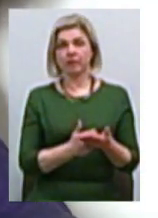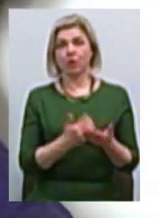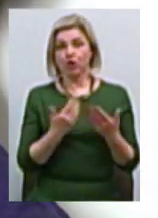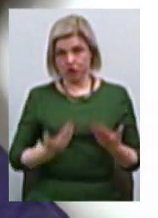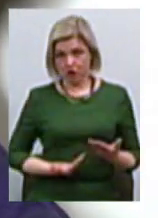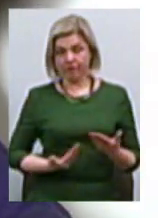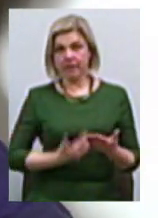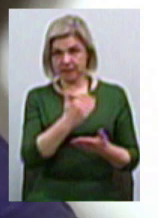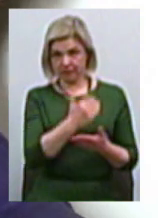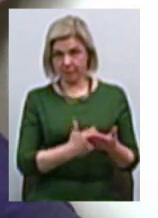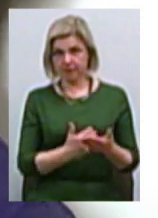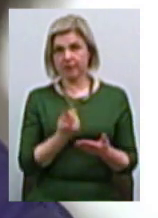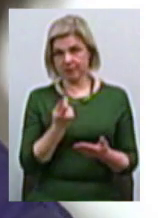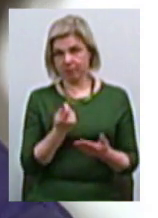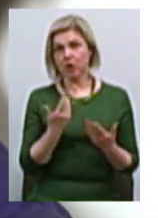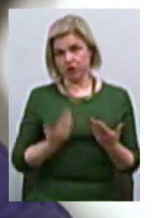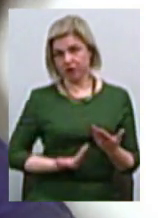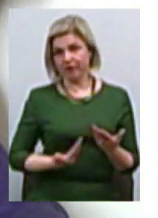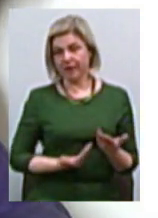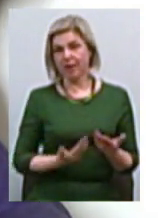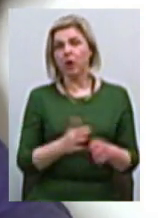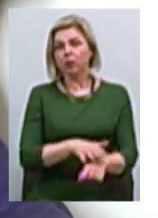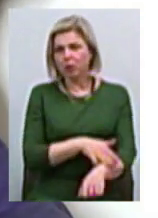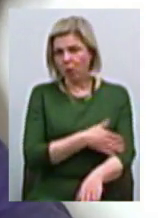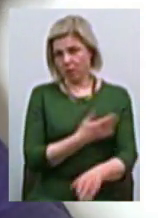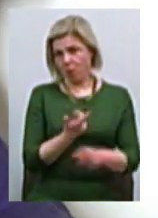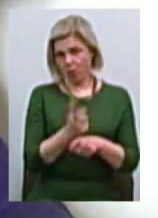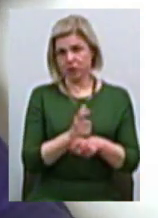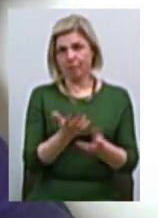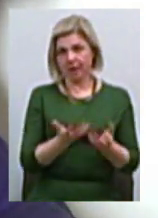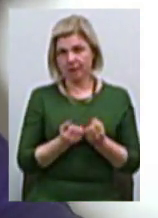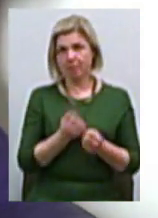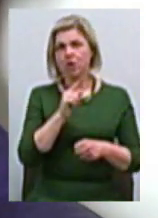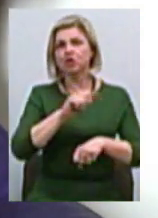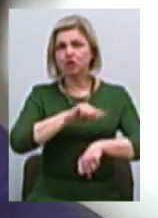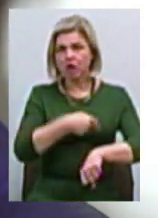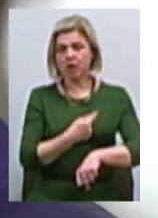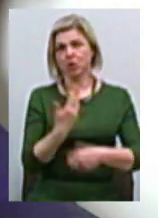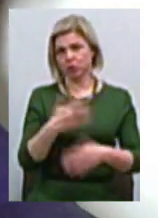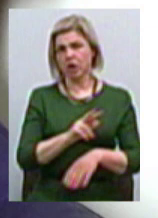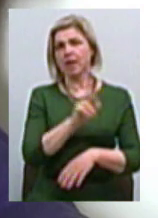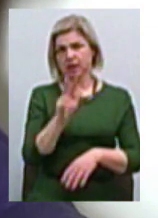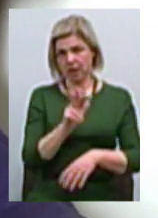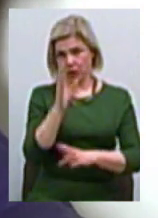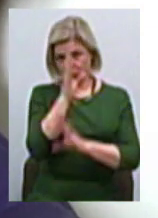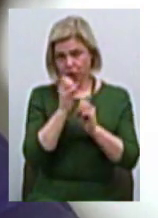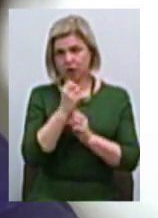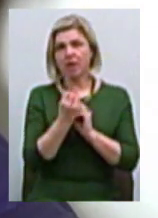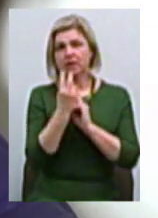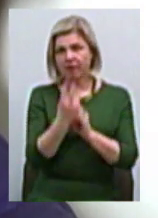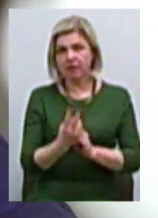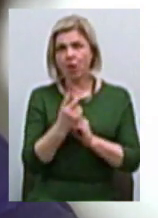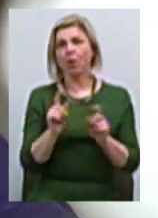Живий список, ну, трошки живий. Дуже довго приймають. Час. 3 години ночі вже. 12 годин ми